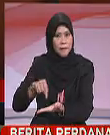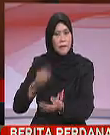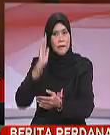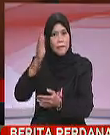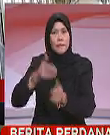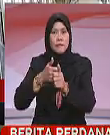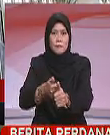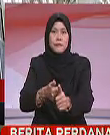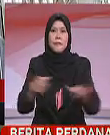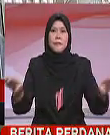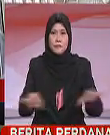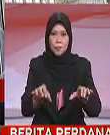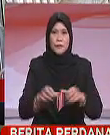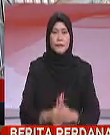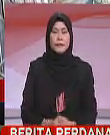kita laksana.